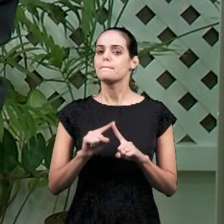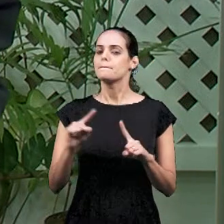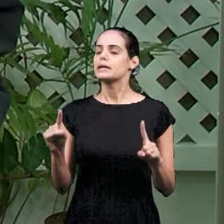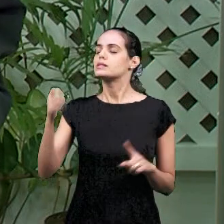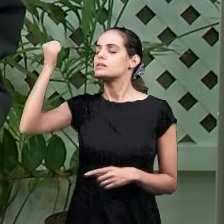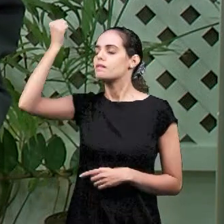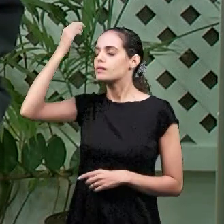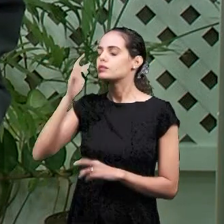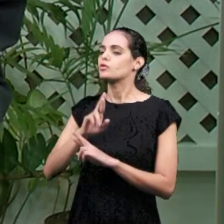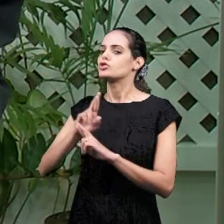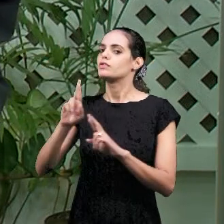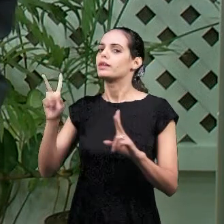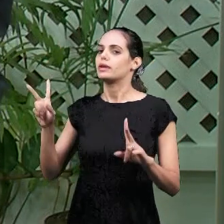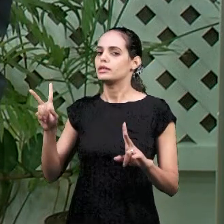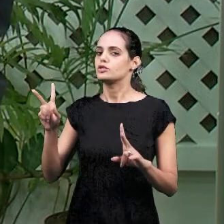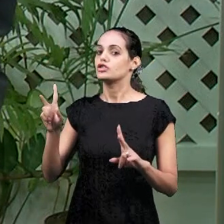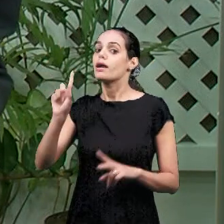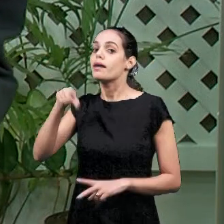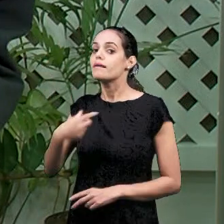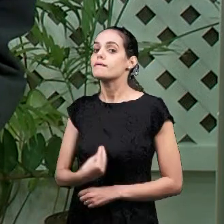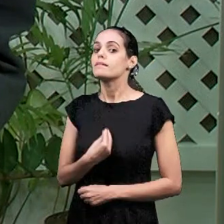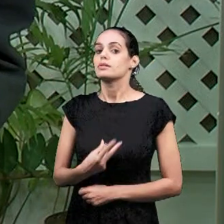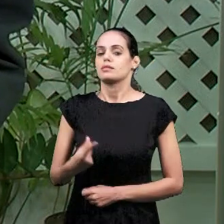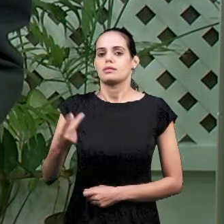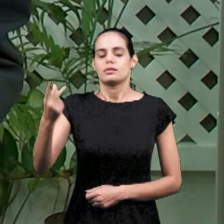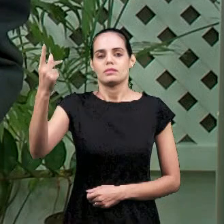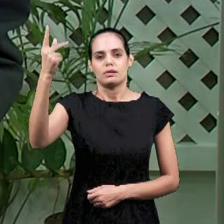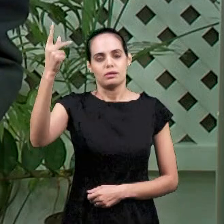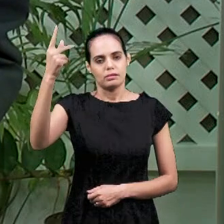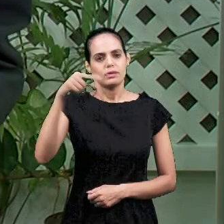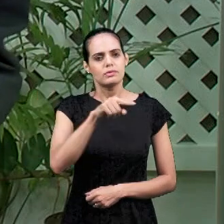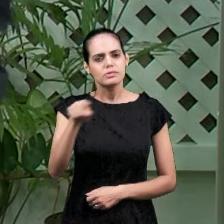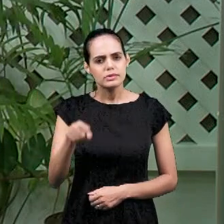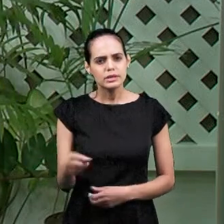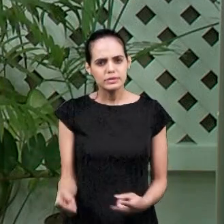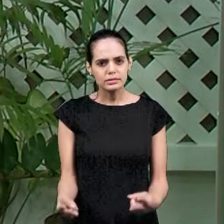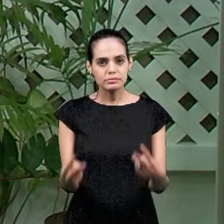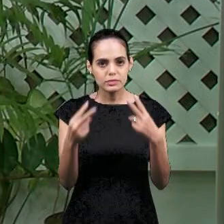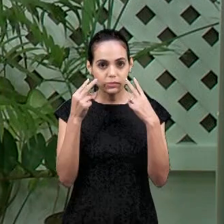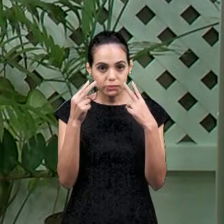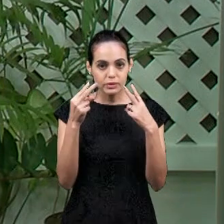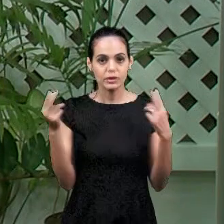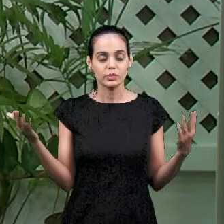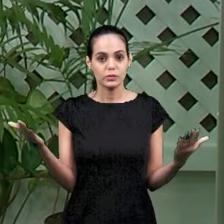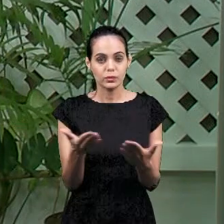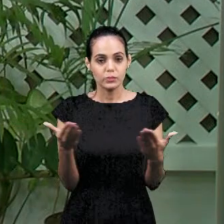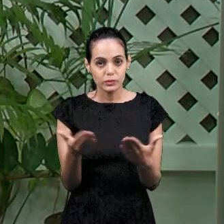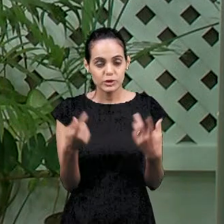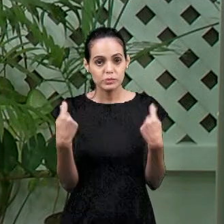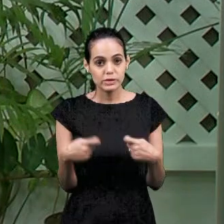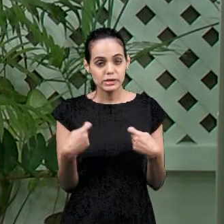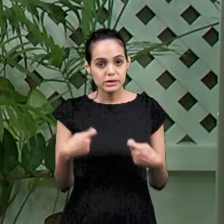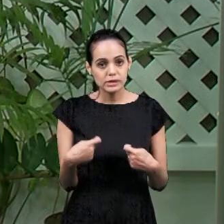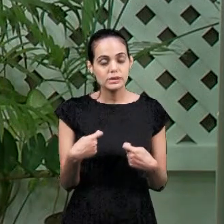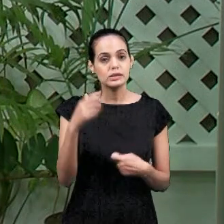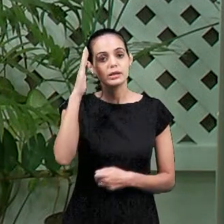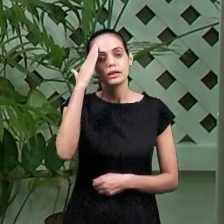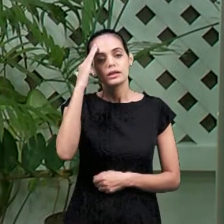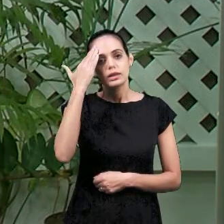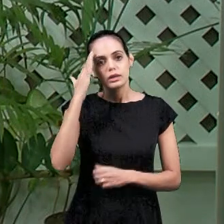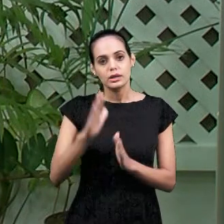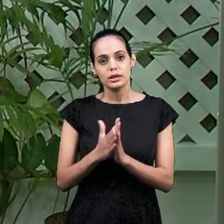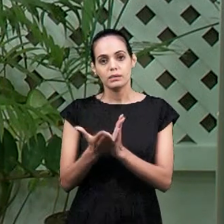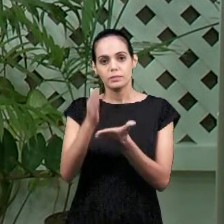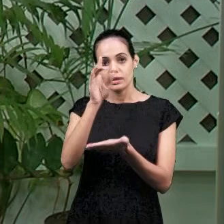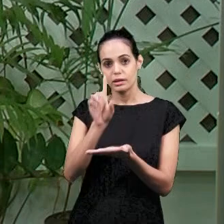pensé, vous avez trouvé, cela fait de la religion. La révélation gère la vie éternelle. Donc, tout ce qui m'entend